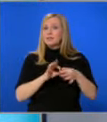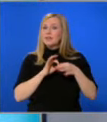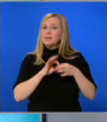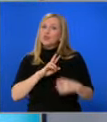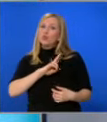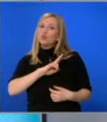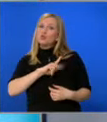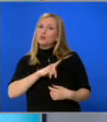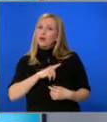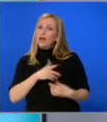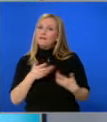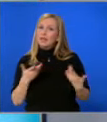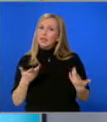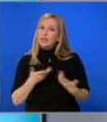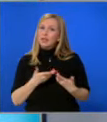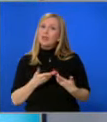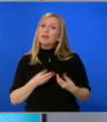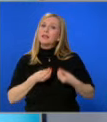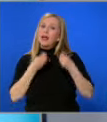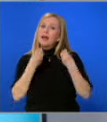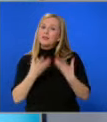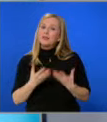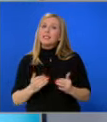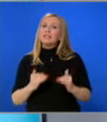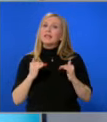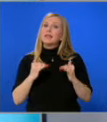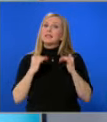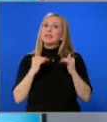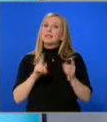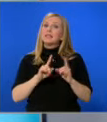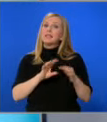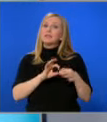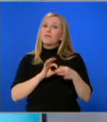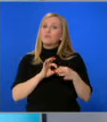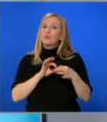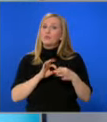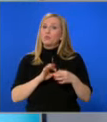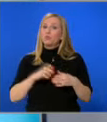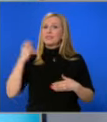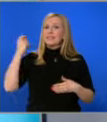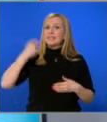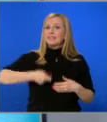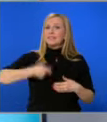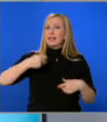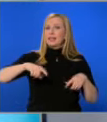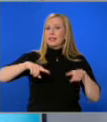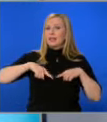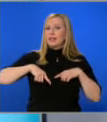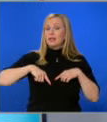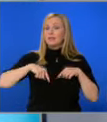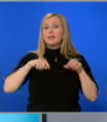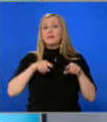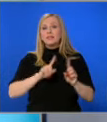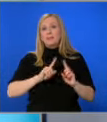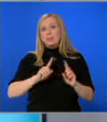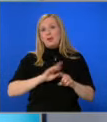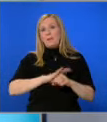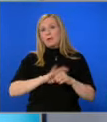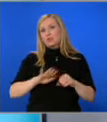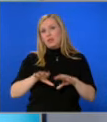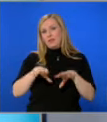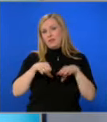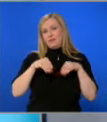осигуряването на стандарта за независимост на съдиите. Този стандарт до сега не беше пълноценно възприет в